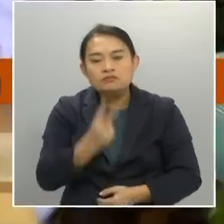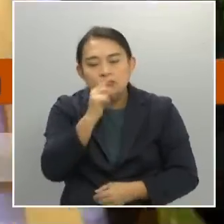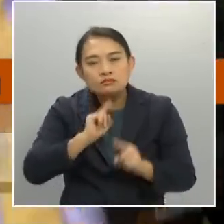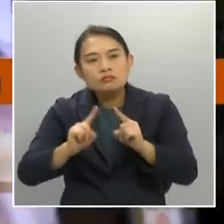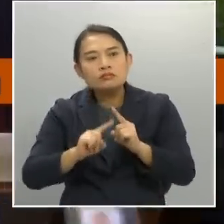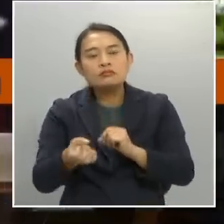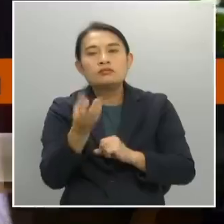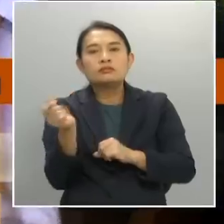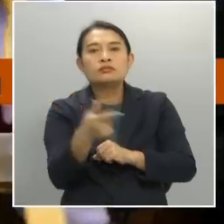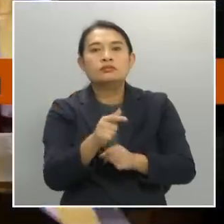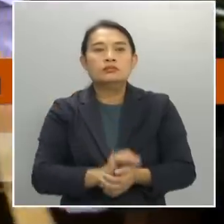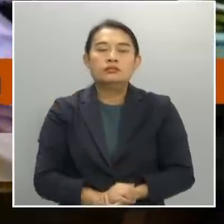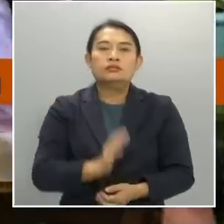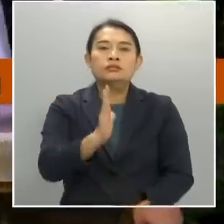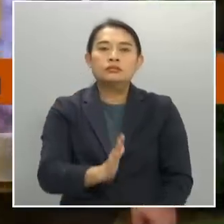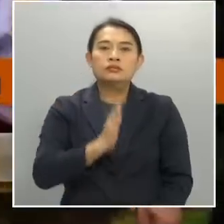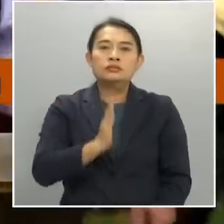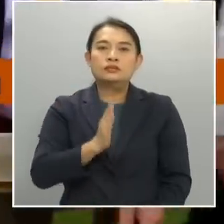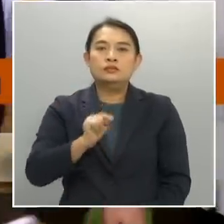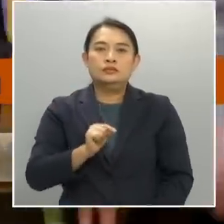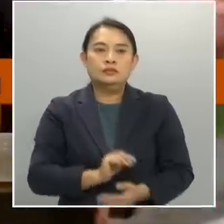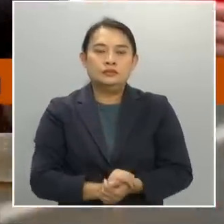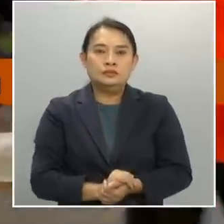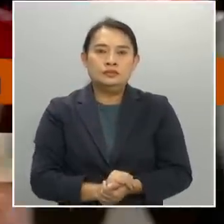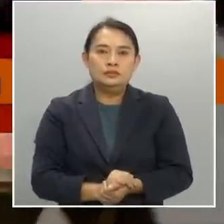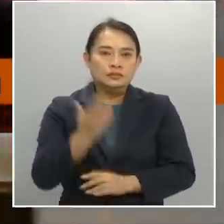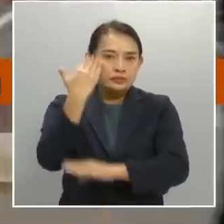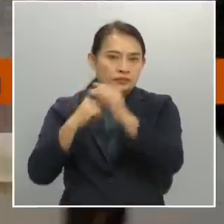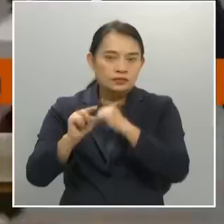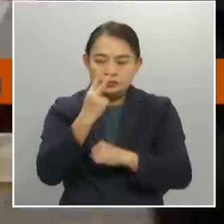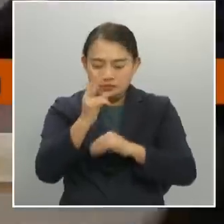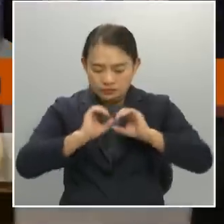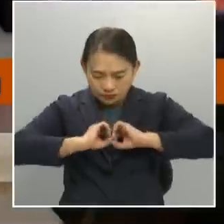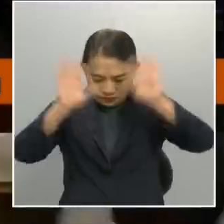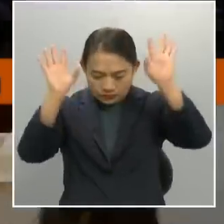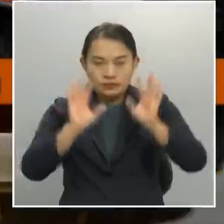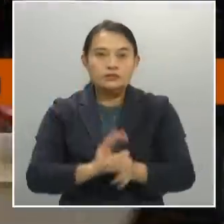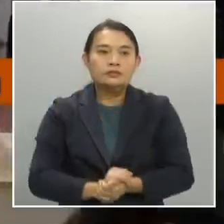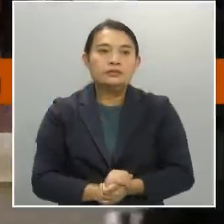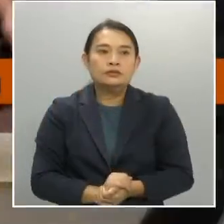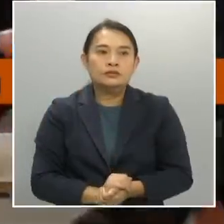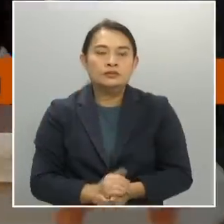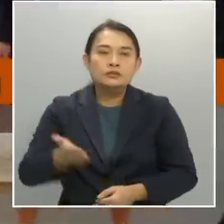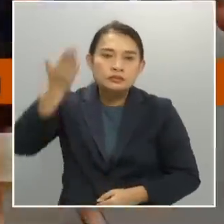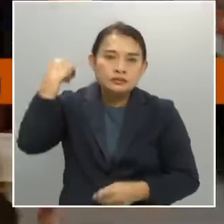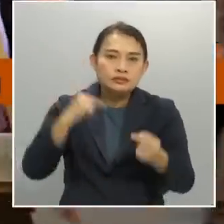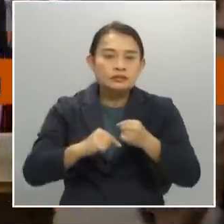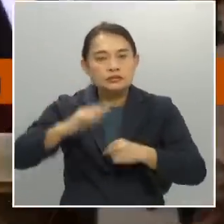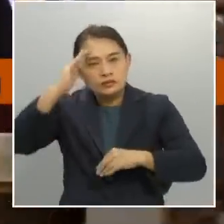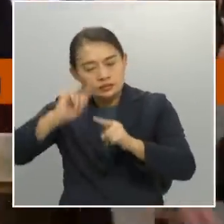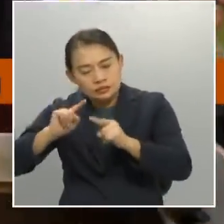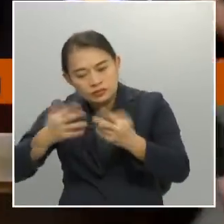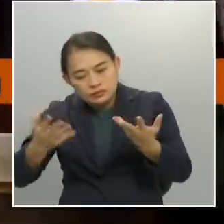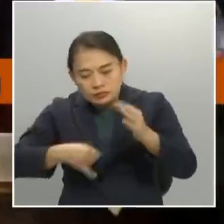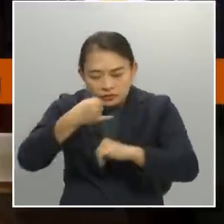คงเป็นเรื่องศักดิ์ศรีแต่ประวัติศาสตร์มีเห็นชัดยุคสมัยของนายพลทั้งหลายมักจะจบไม่ค่อย